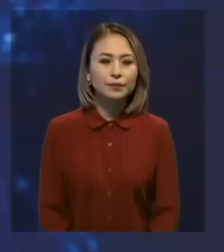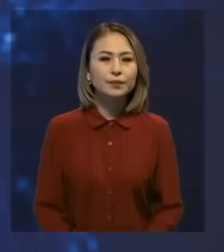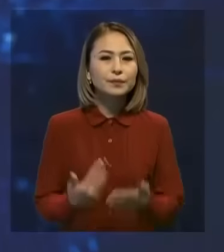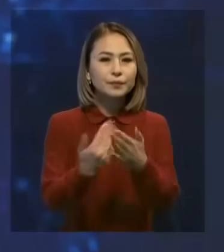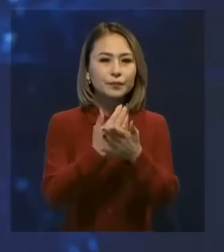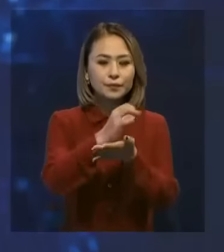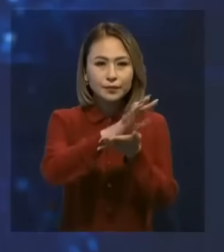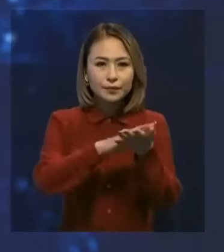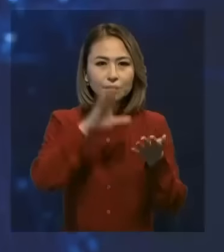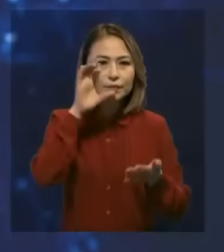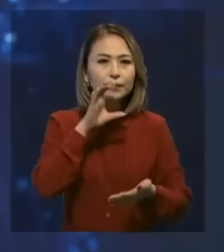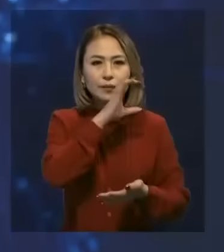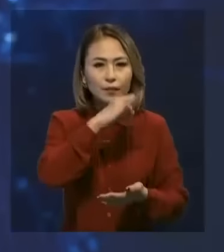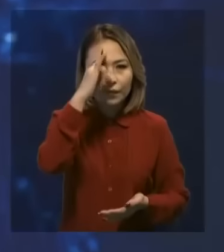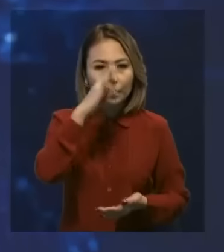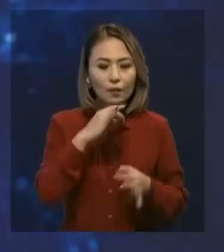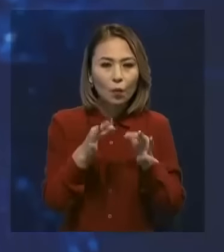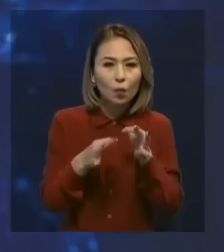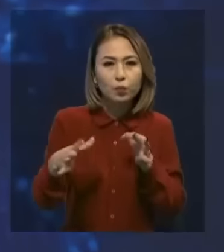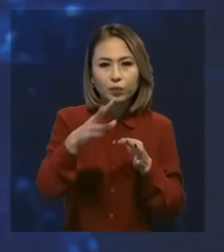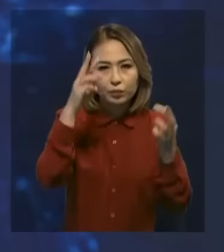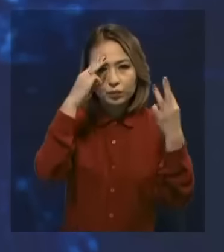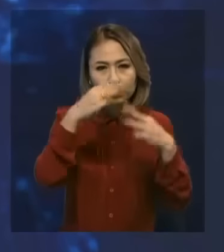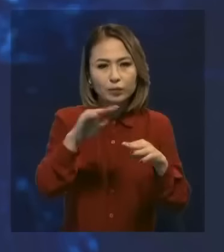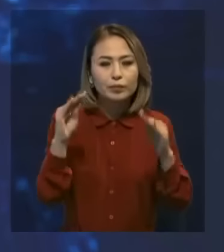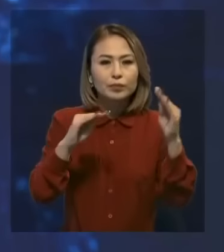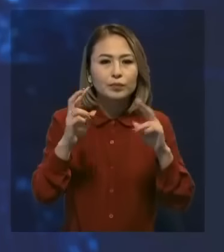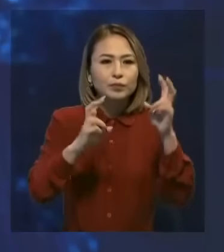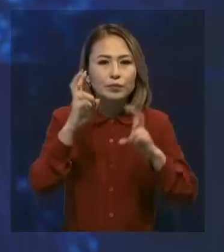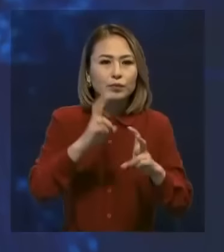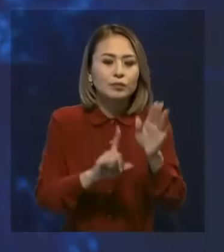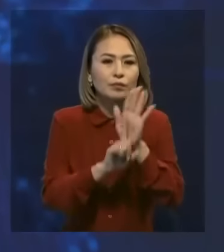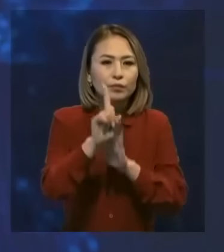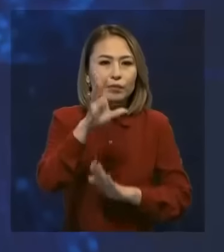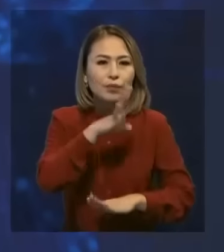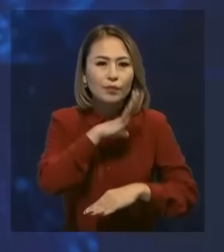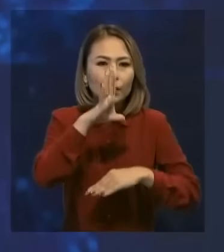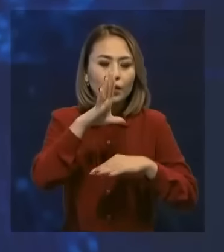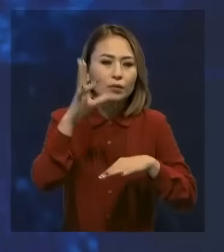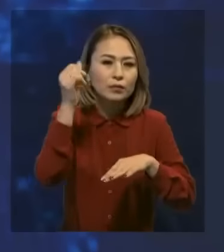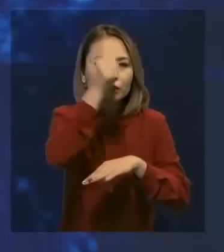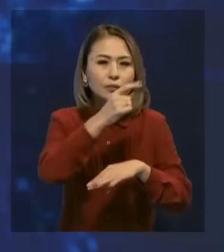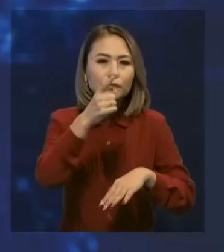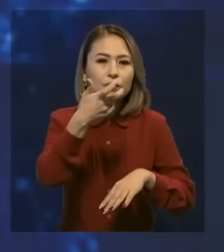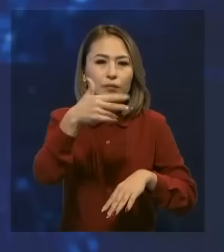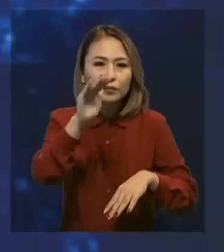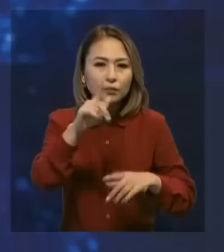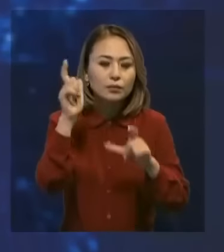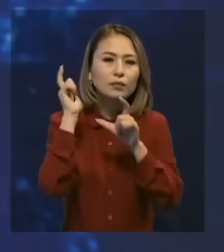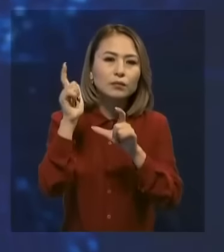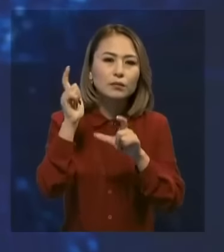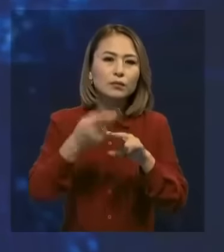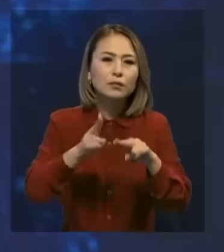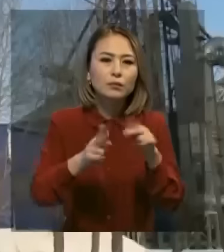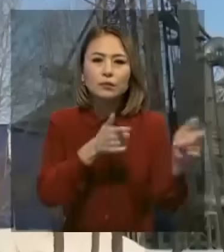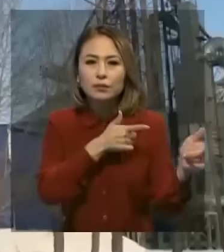Хабарымызды жалғастырамыз. Солтүстік Қазақстан облысында заманауи қоспа жем зауыты іске қосылды. Кешенде жылына 130 мың тонна